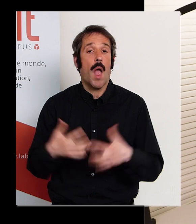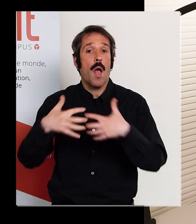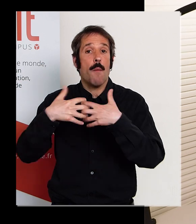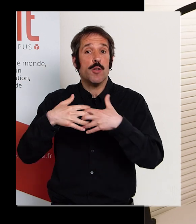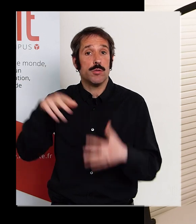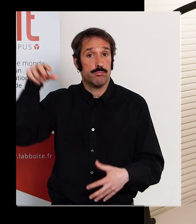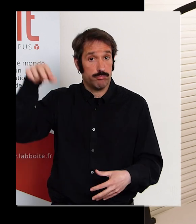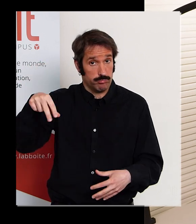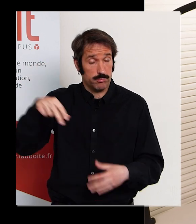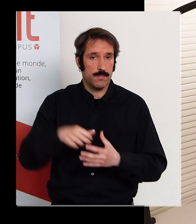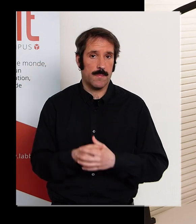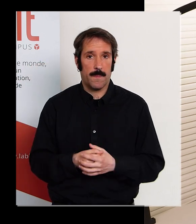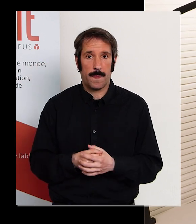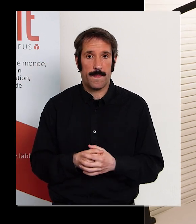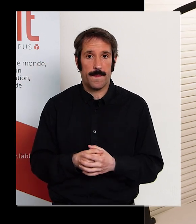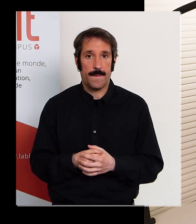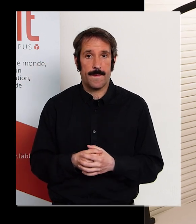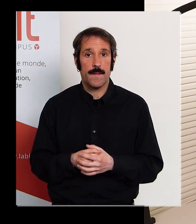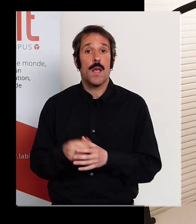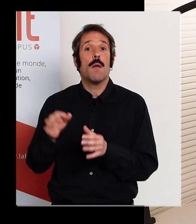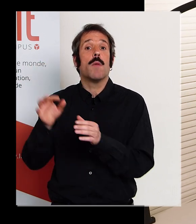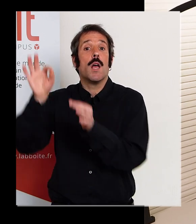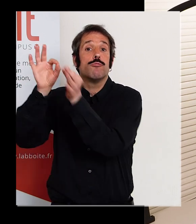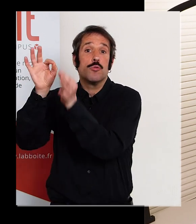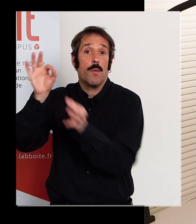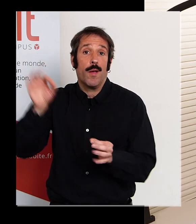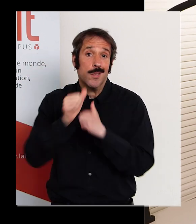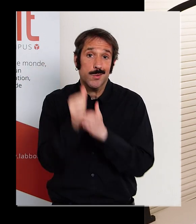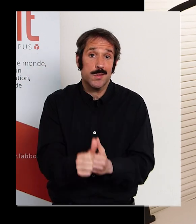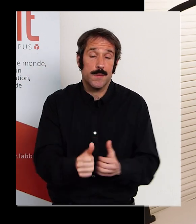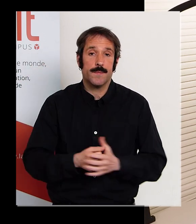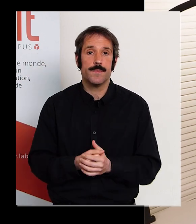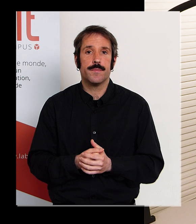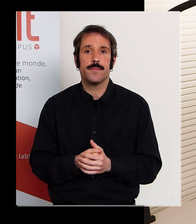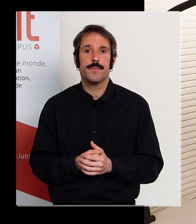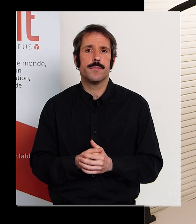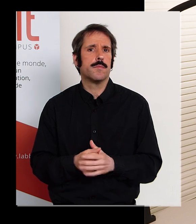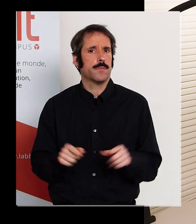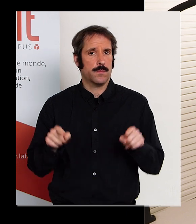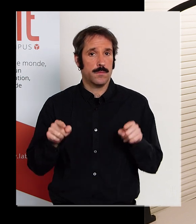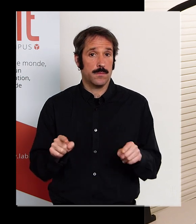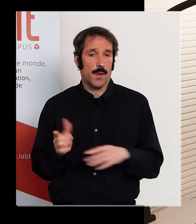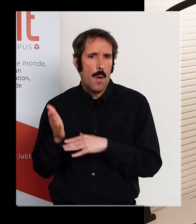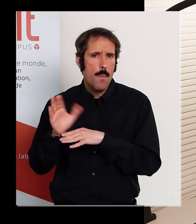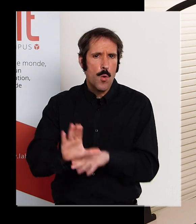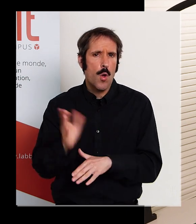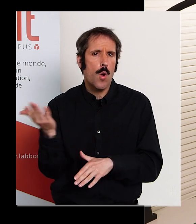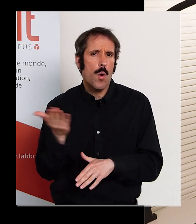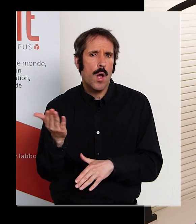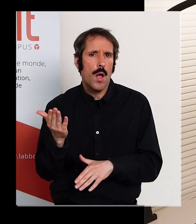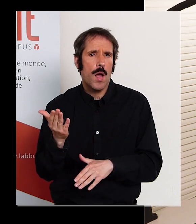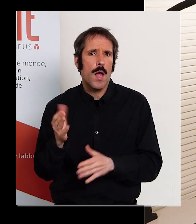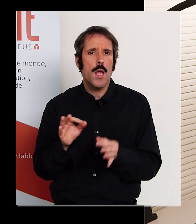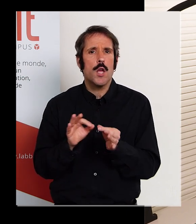Nous la mettons sur la machine et nous prenons le chemin. Ici, il est